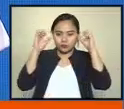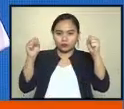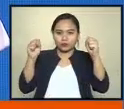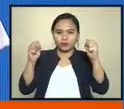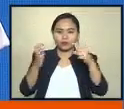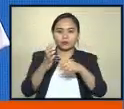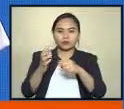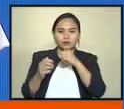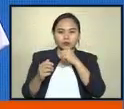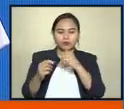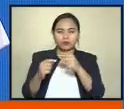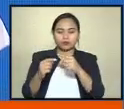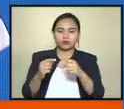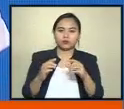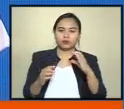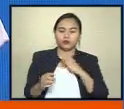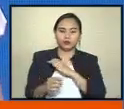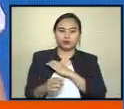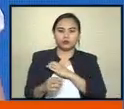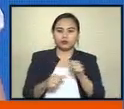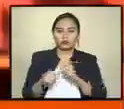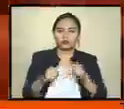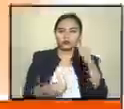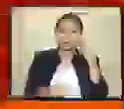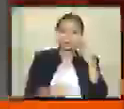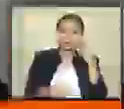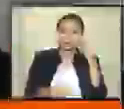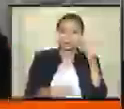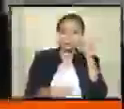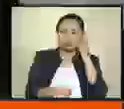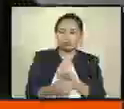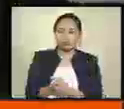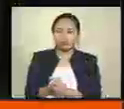sa konstitusyon. Waksyon si Ria Fernandez.